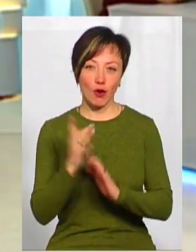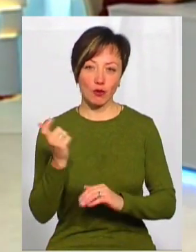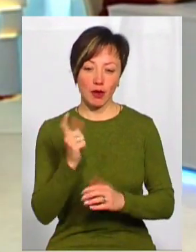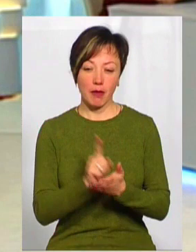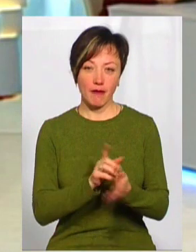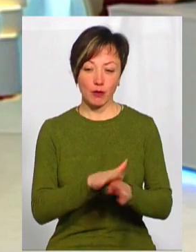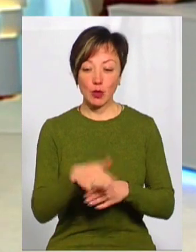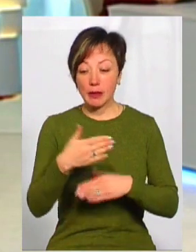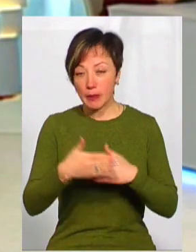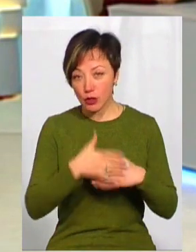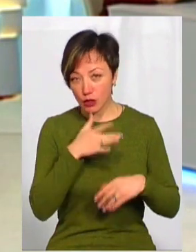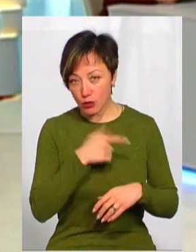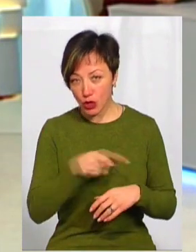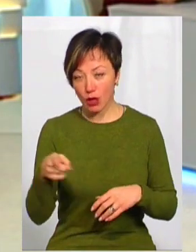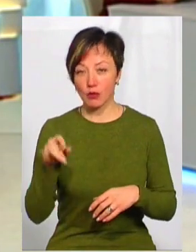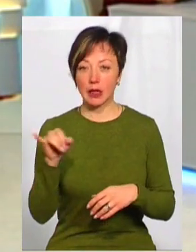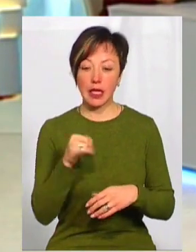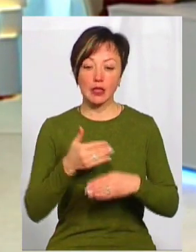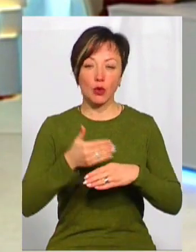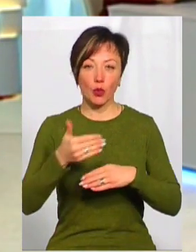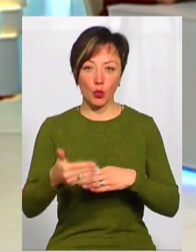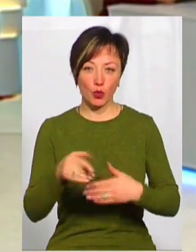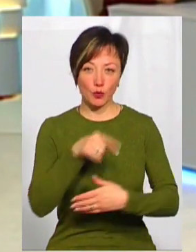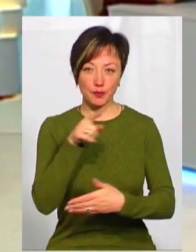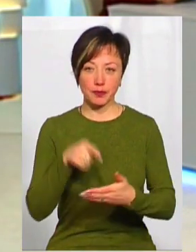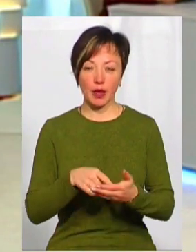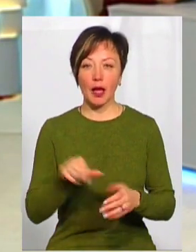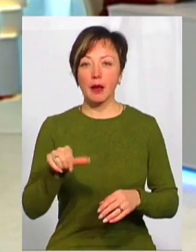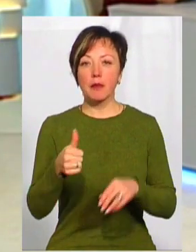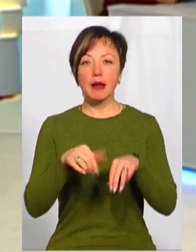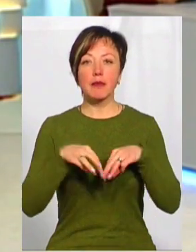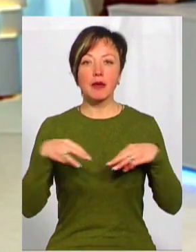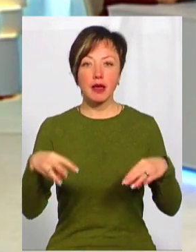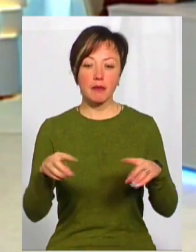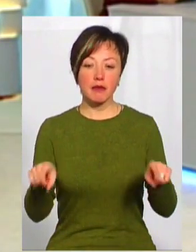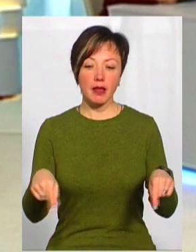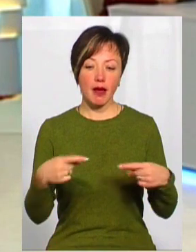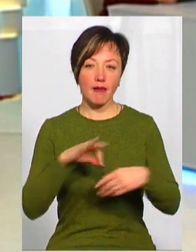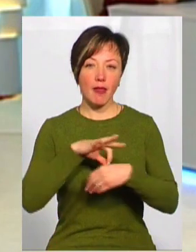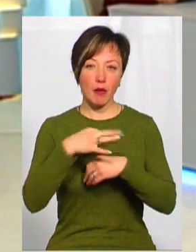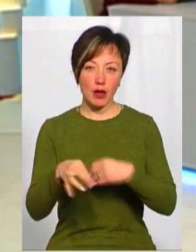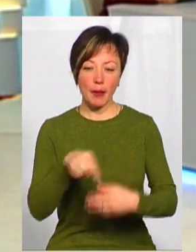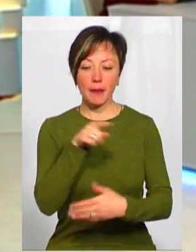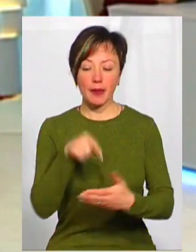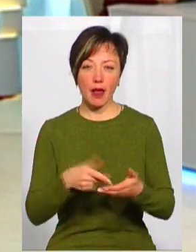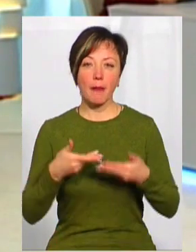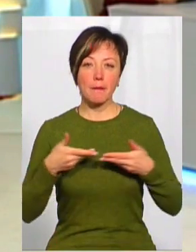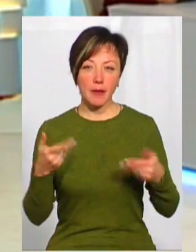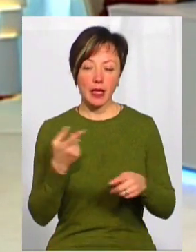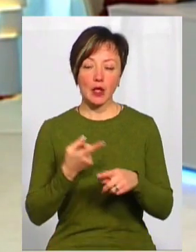і згодом? Ну, прем'єр підняв дуже такі наболілі питання. Ну, ми до них були